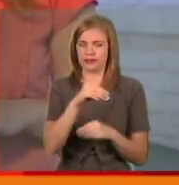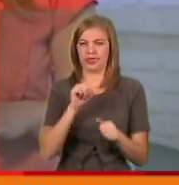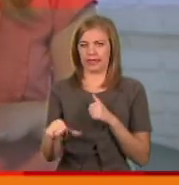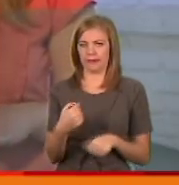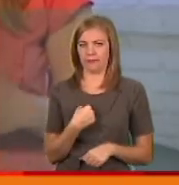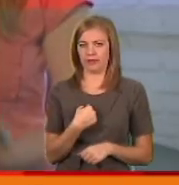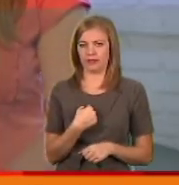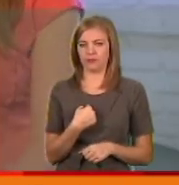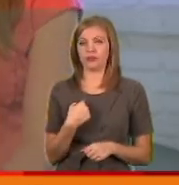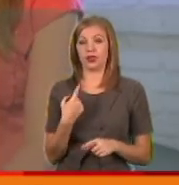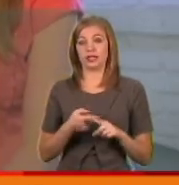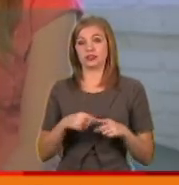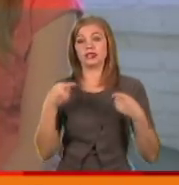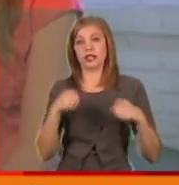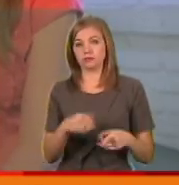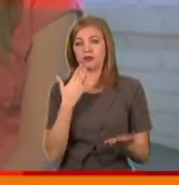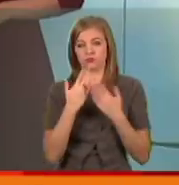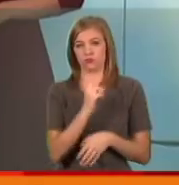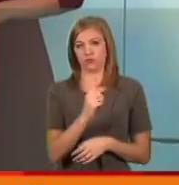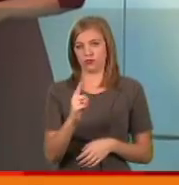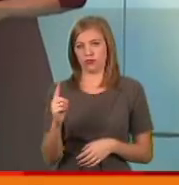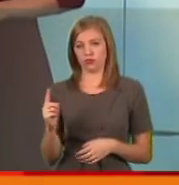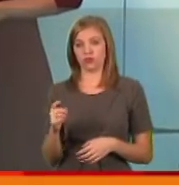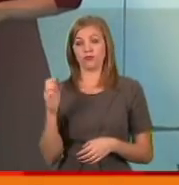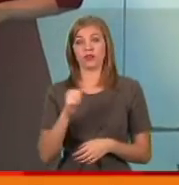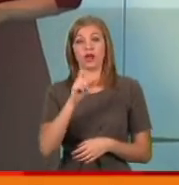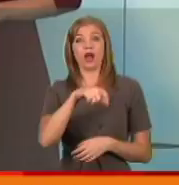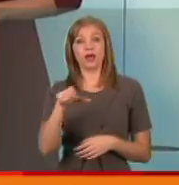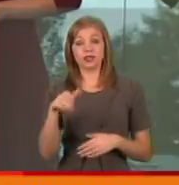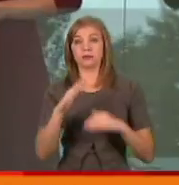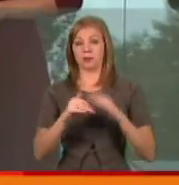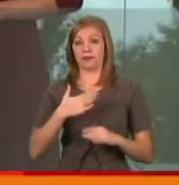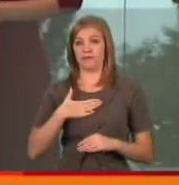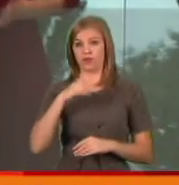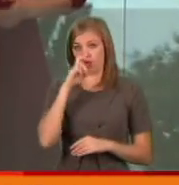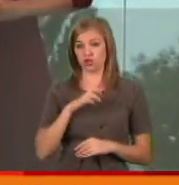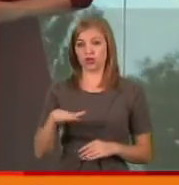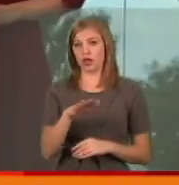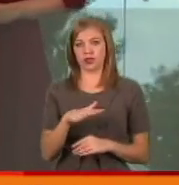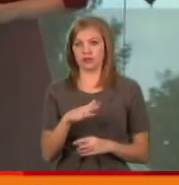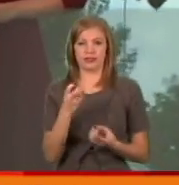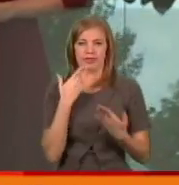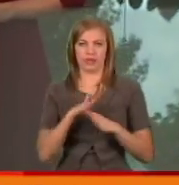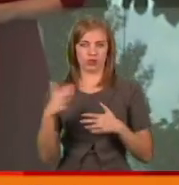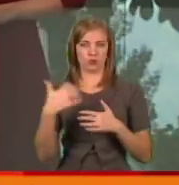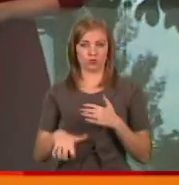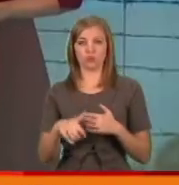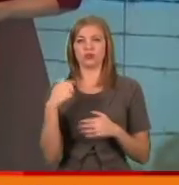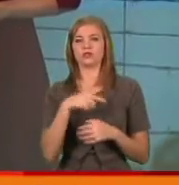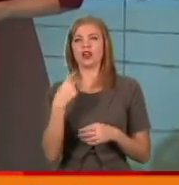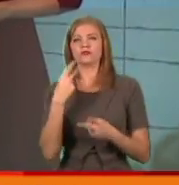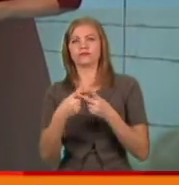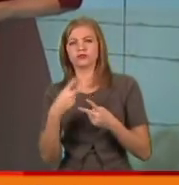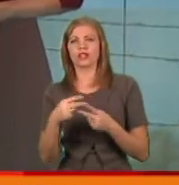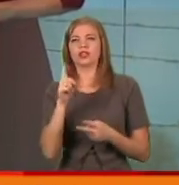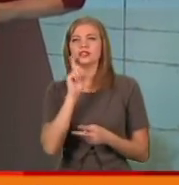мене. Це насправді стосується кожного. А їх, принаймні в нашій країні, не стосується. Бо цигарні та